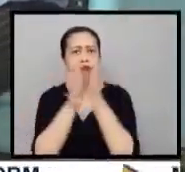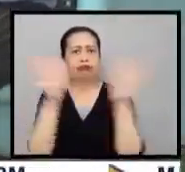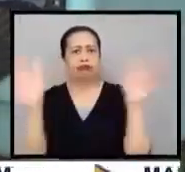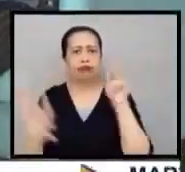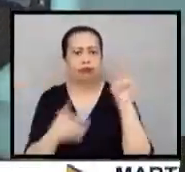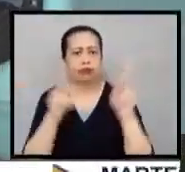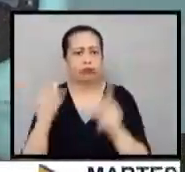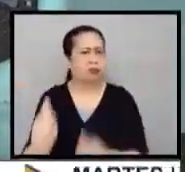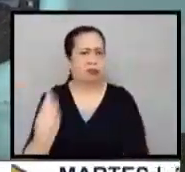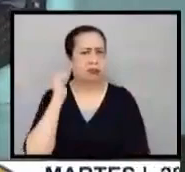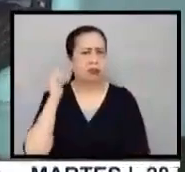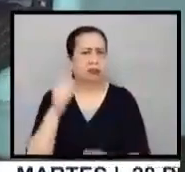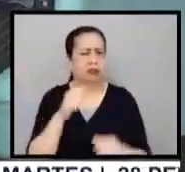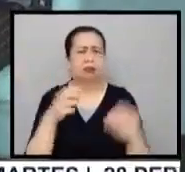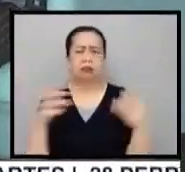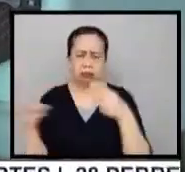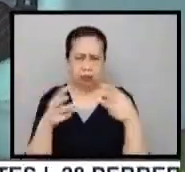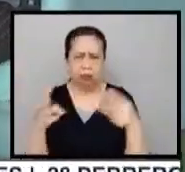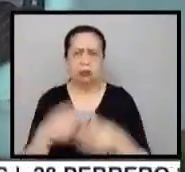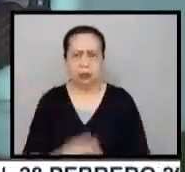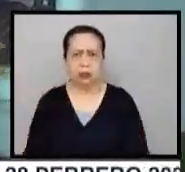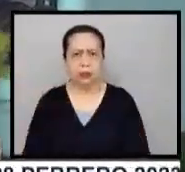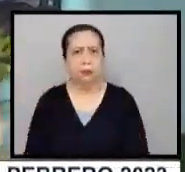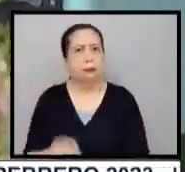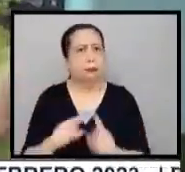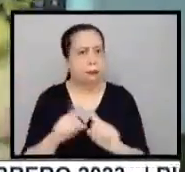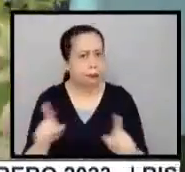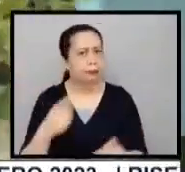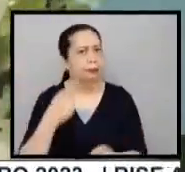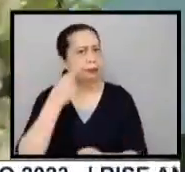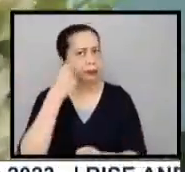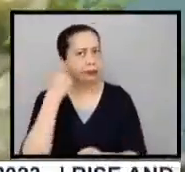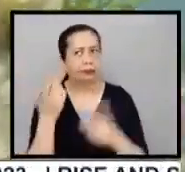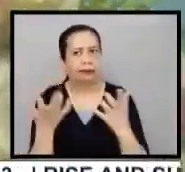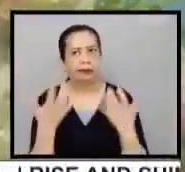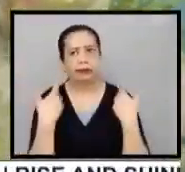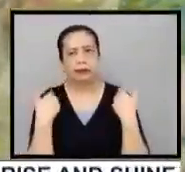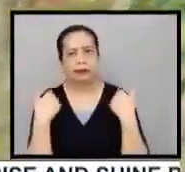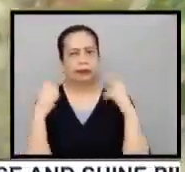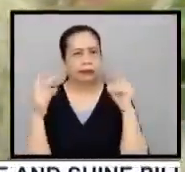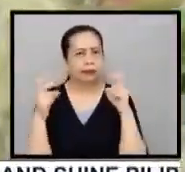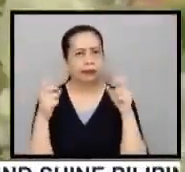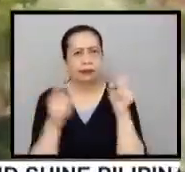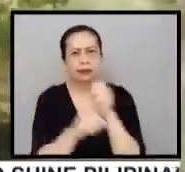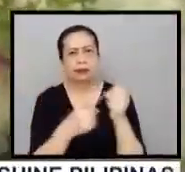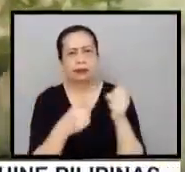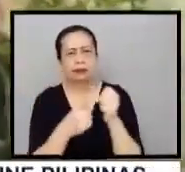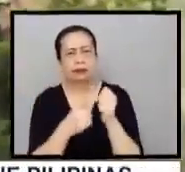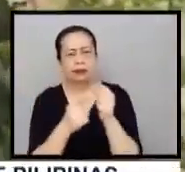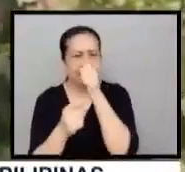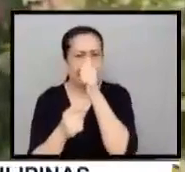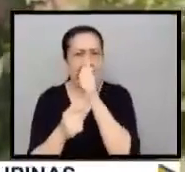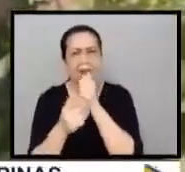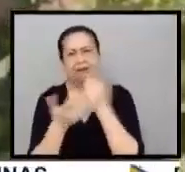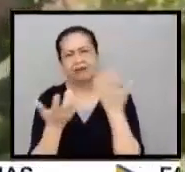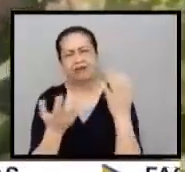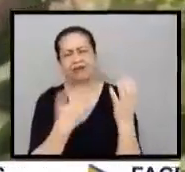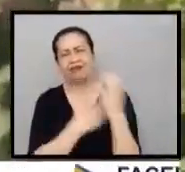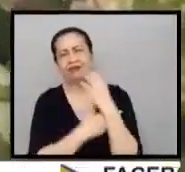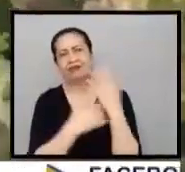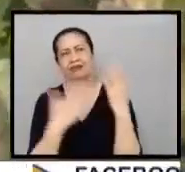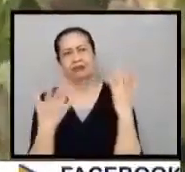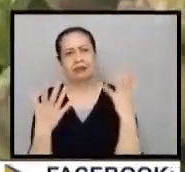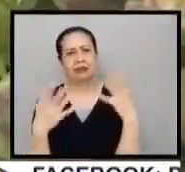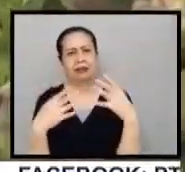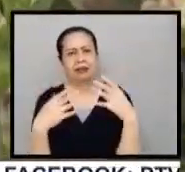po nila ng gera. Pero dahil sa nagkakaroon ng mga sitwasyon, napupush yung mga tao to enter into